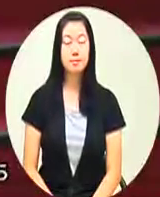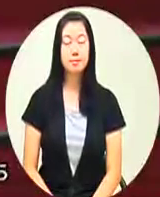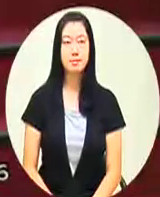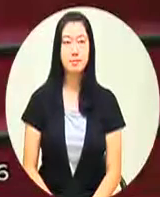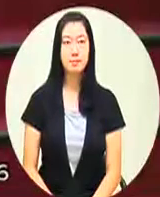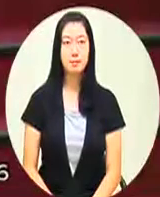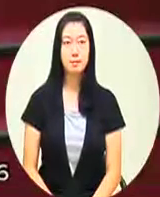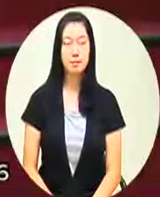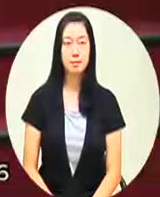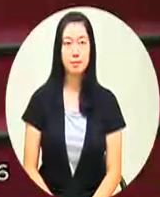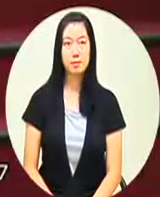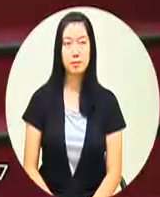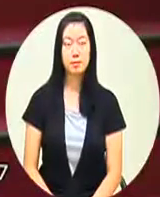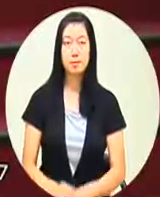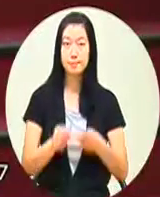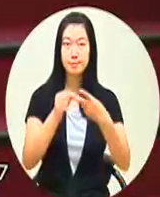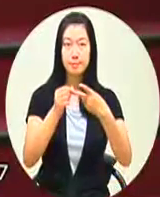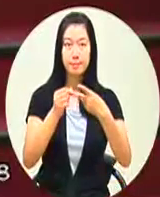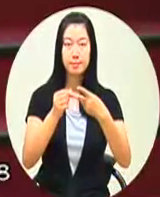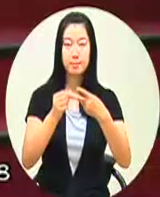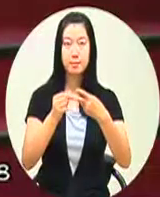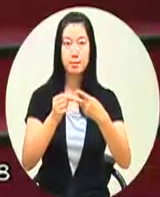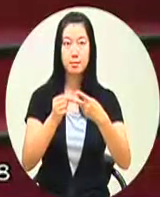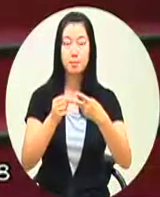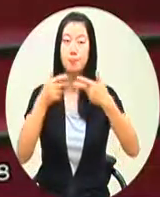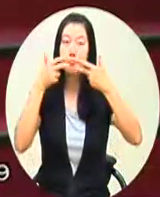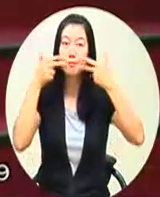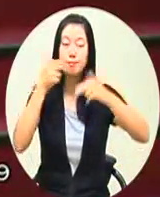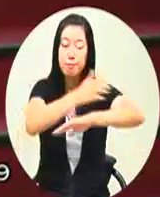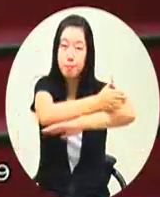个，我们原乡地区